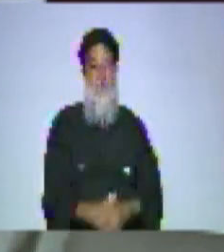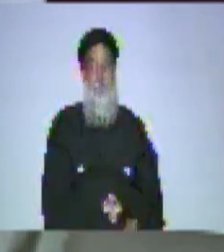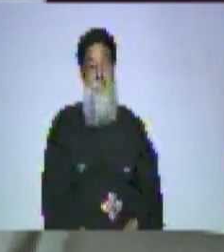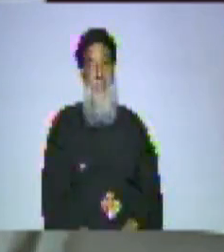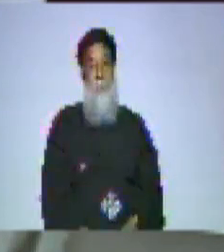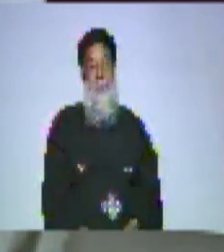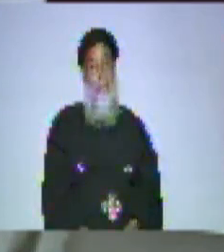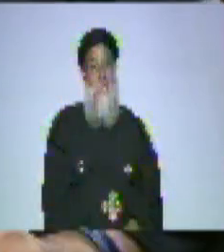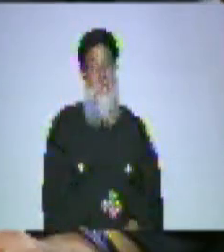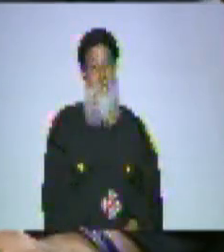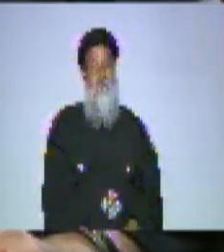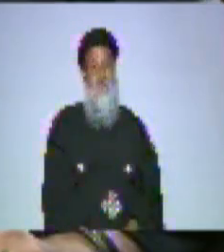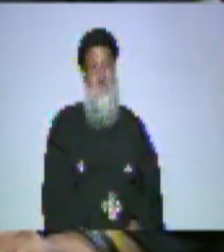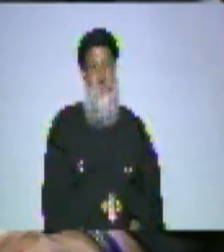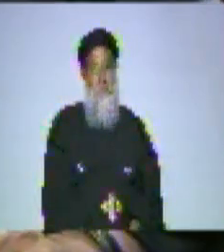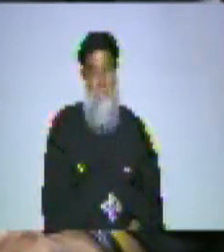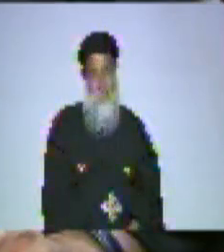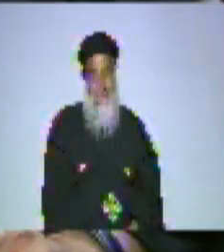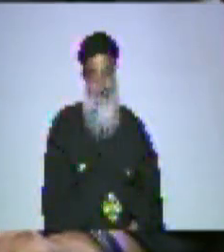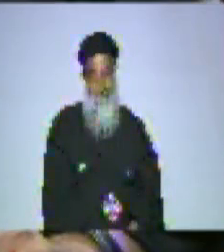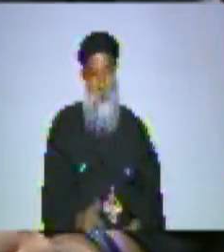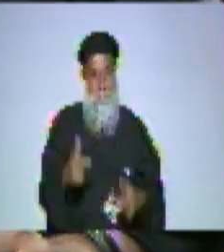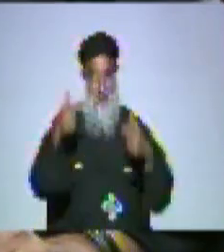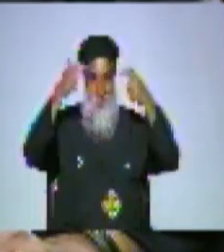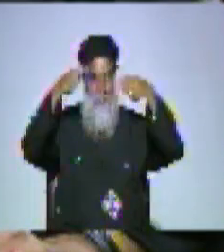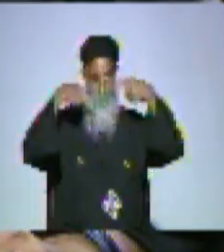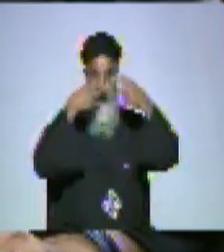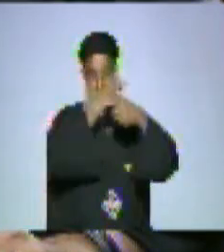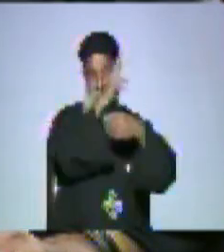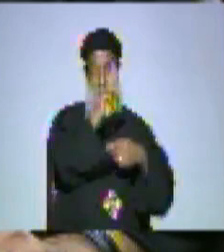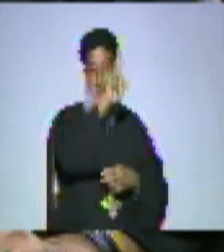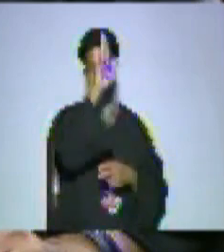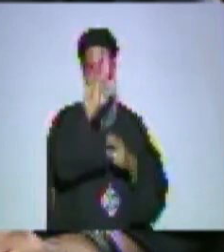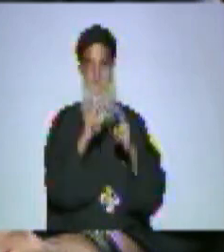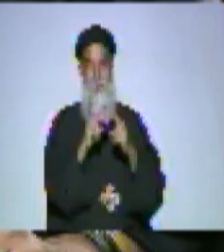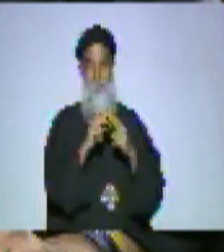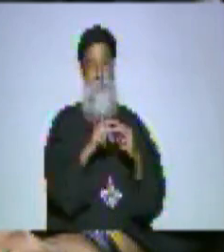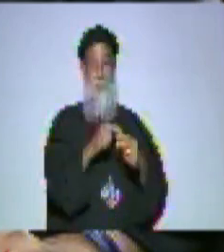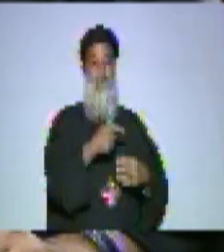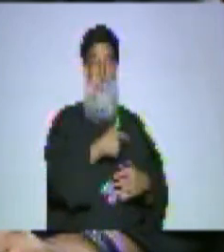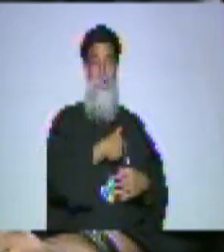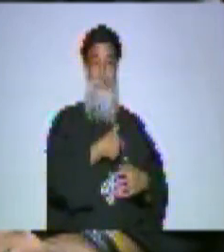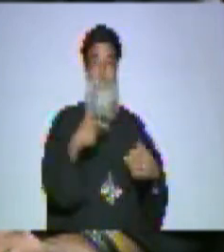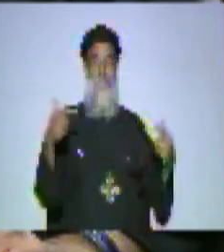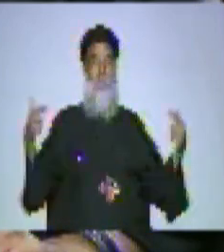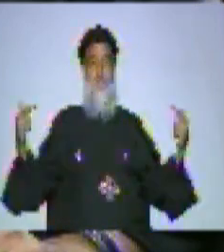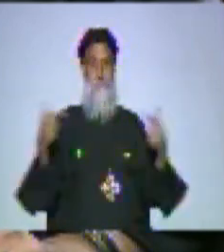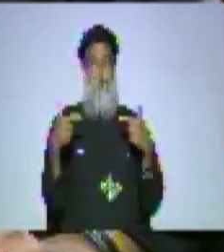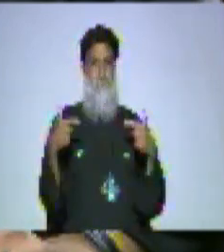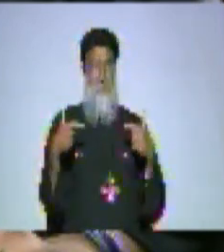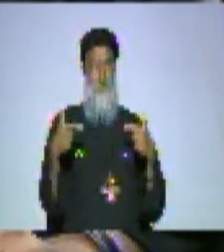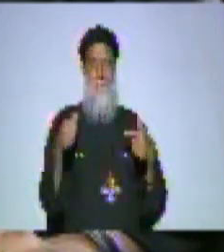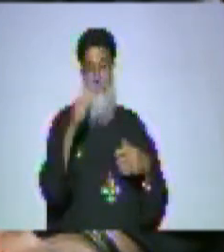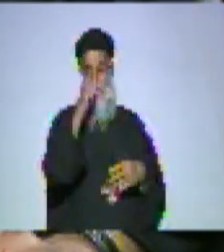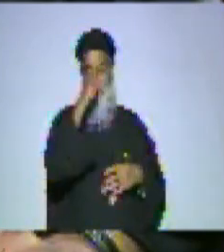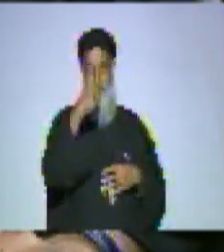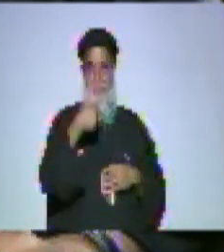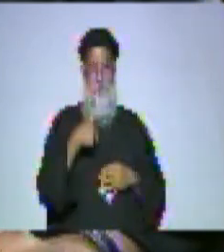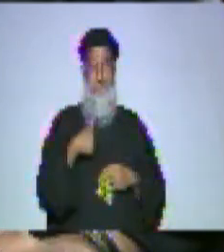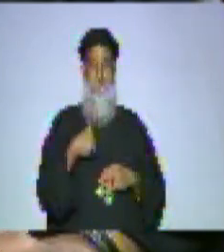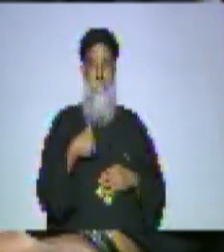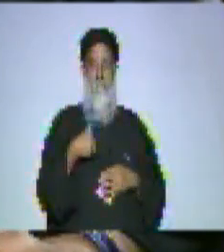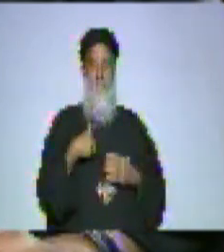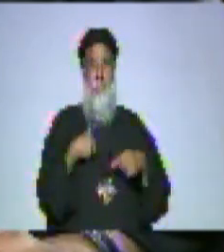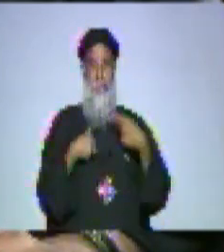سيدنا لكن معلش لو وصلت لحد الايذاء بمعنى ايه بمعنى ان حد